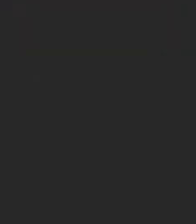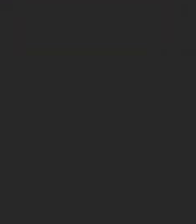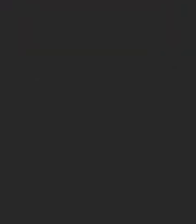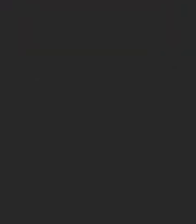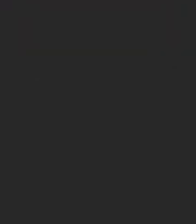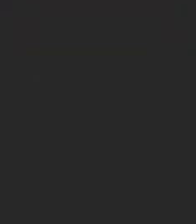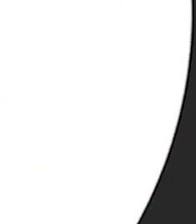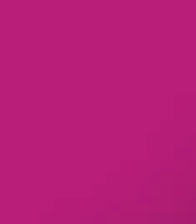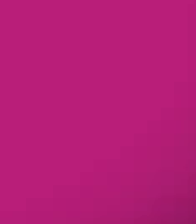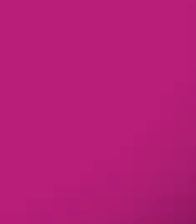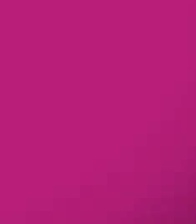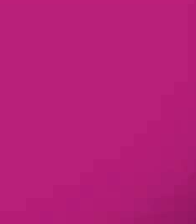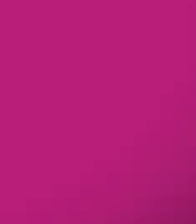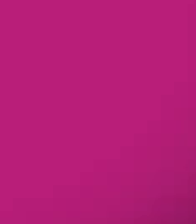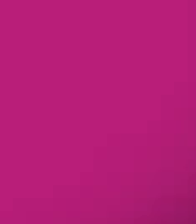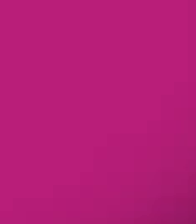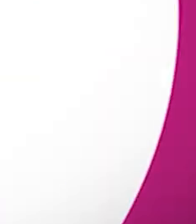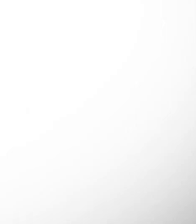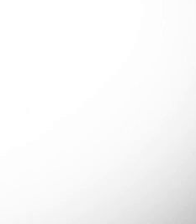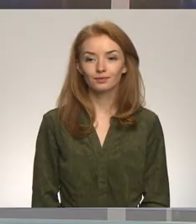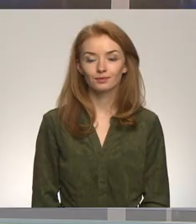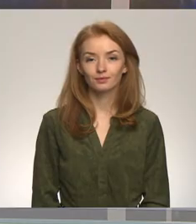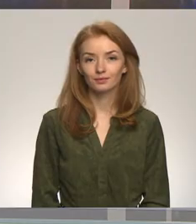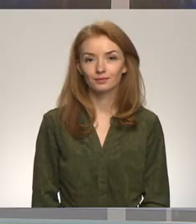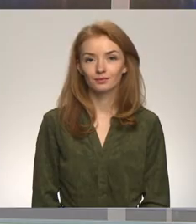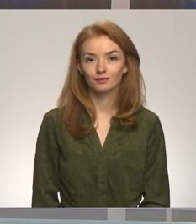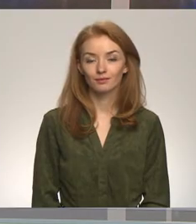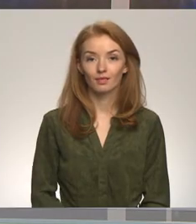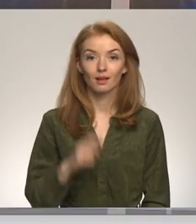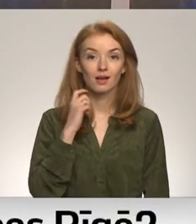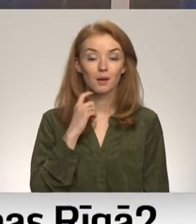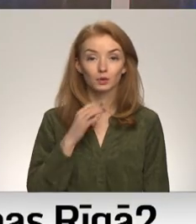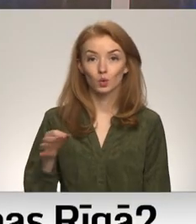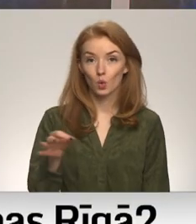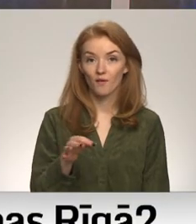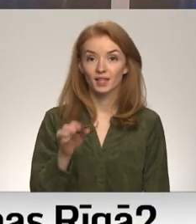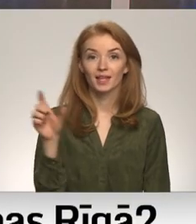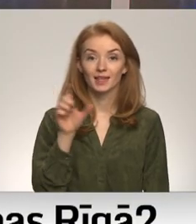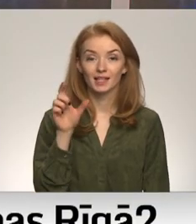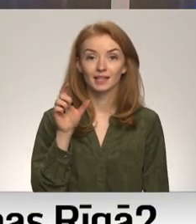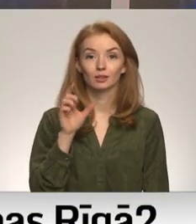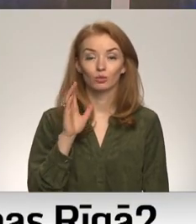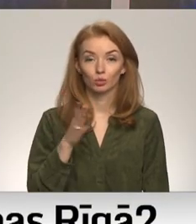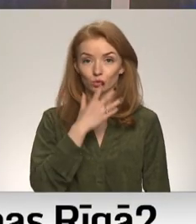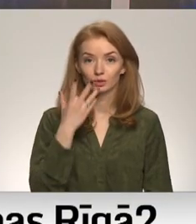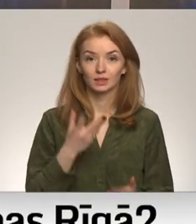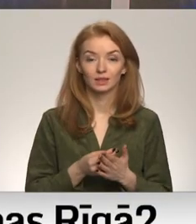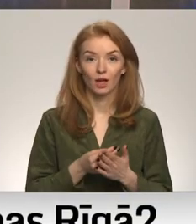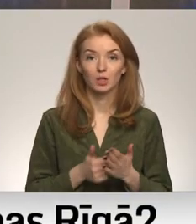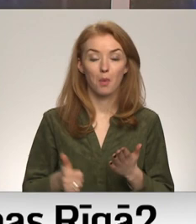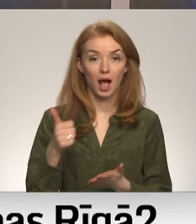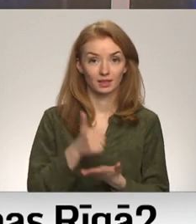Re, viss ēters ir te! Jēkabpils novadām drīzumā Rīgā būs savs